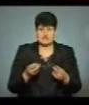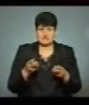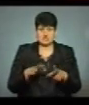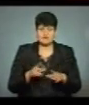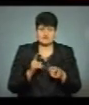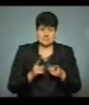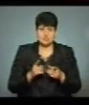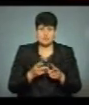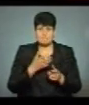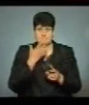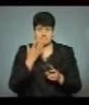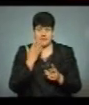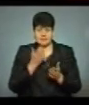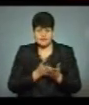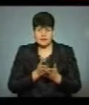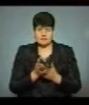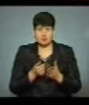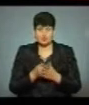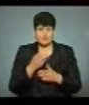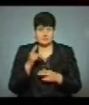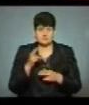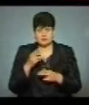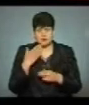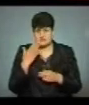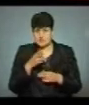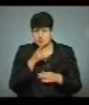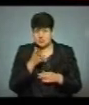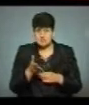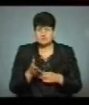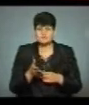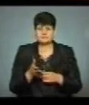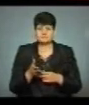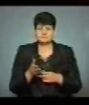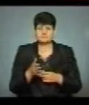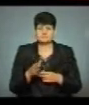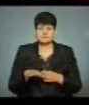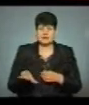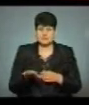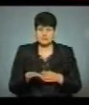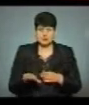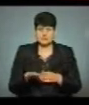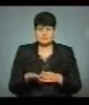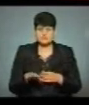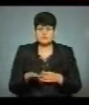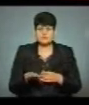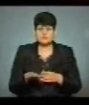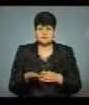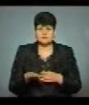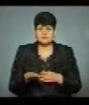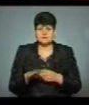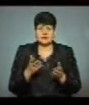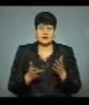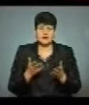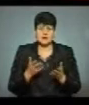дійсно південний напрямок до останнього часу, так званий південна територія на південь від міста Тернополя,